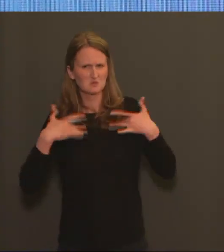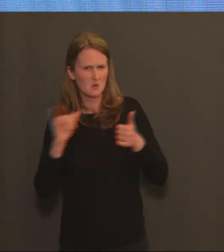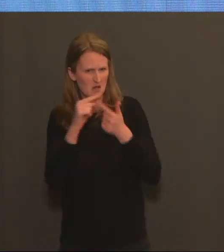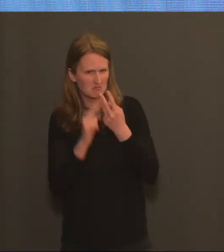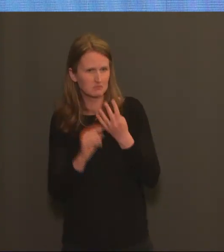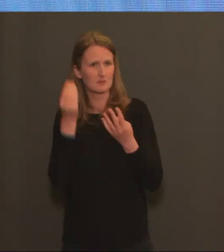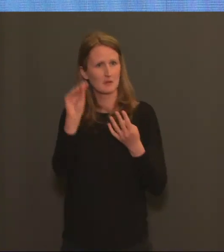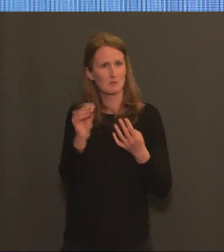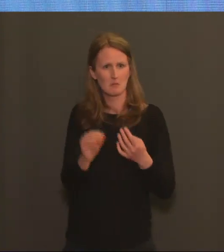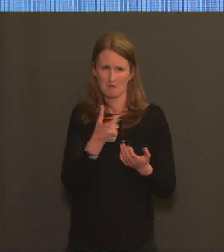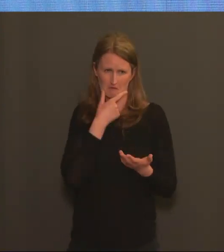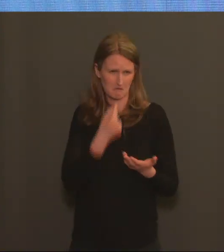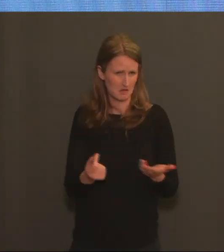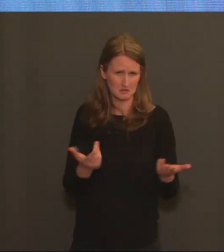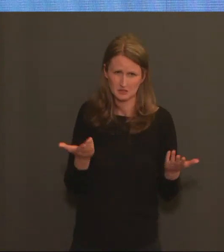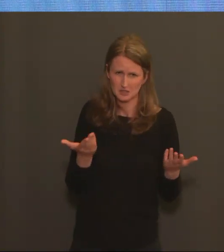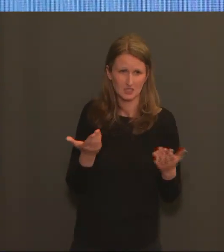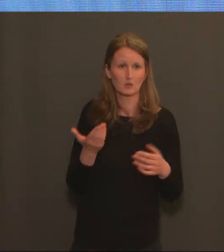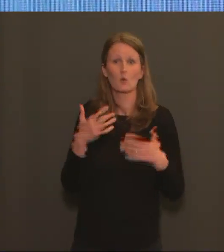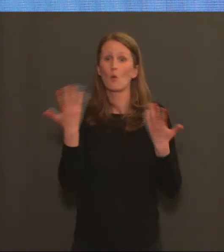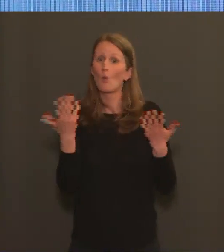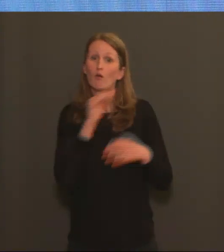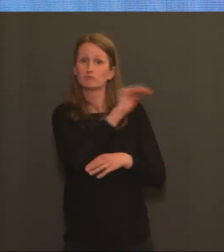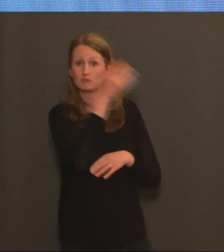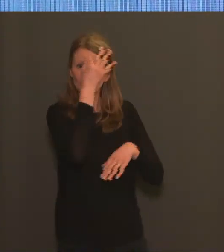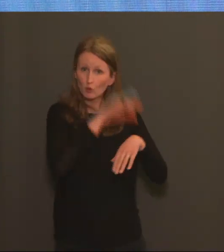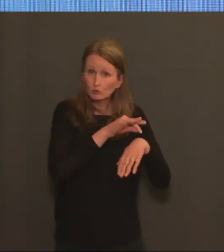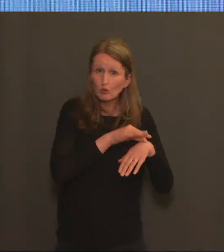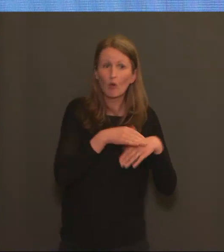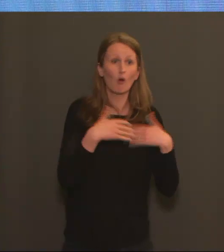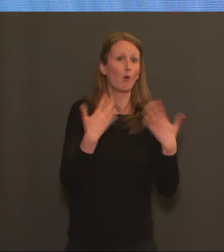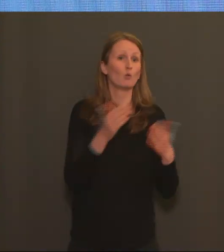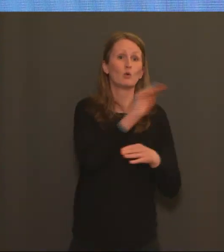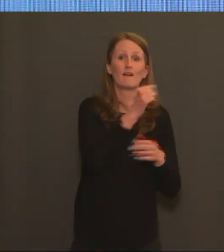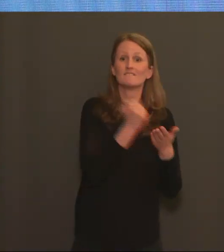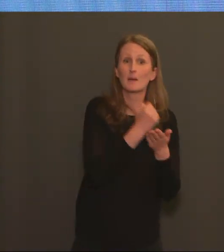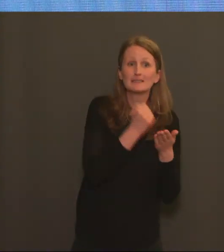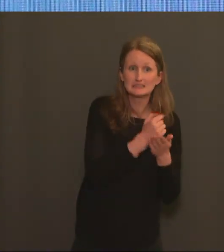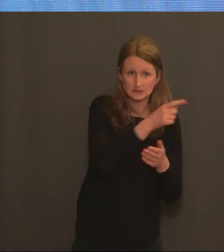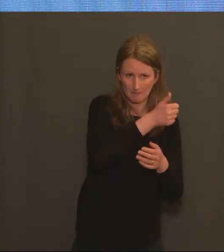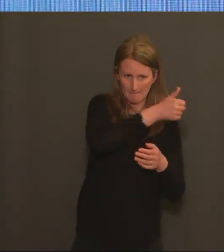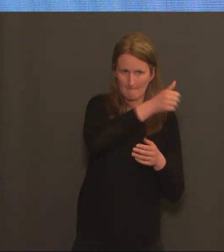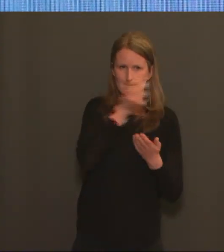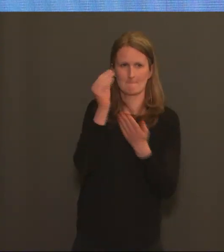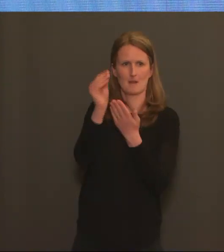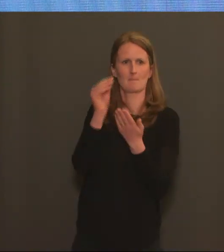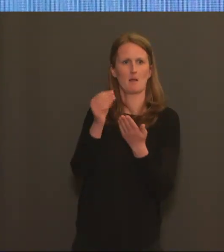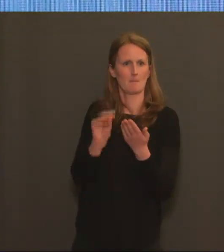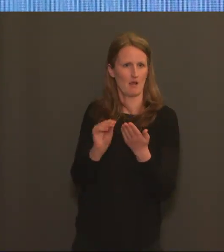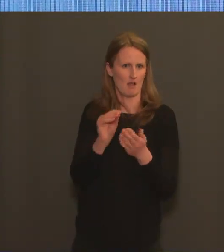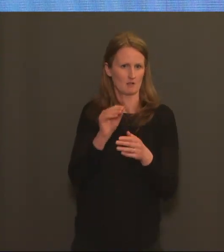à leur pharmacien de notifier les effets indésirables sur ce site en utilisant l'application en ligne.